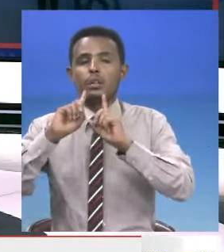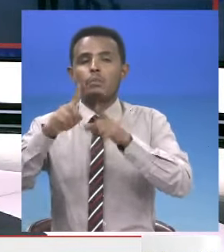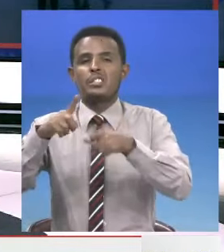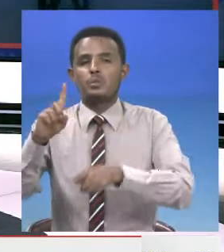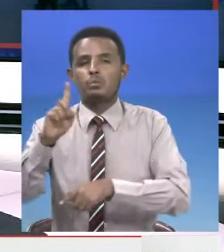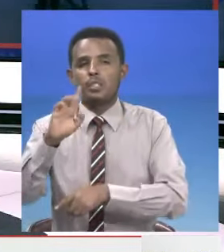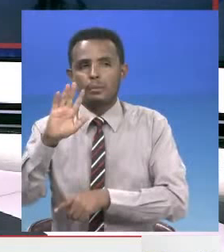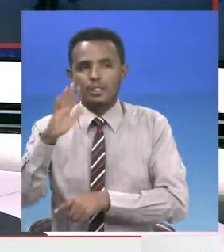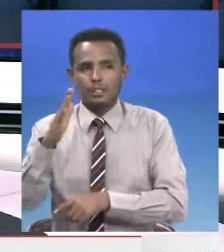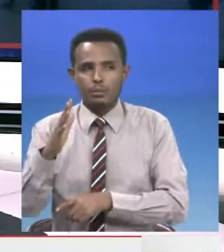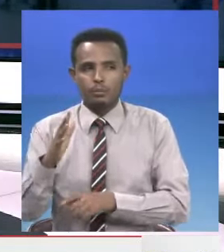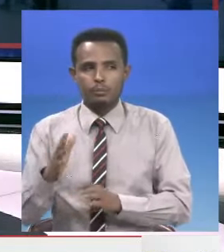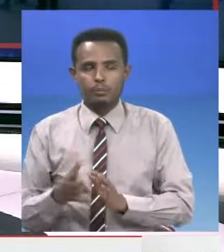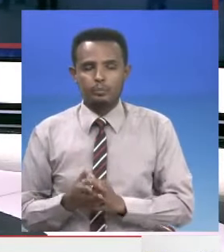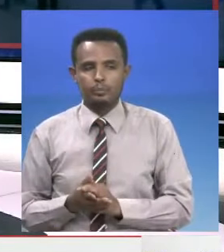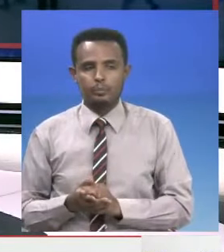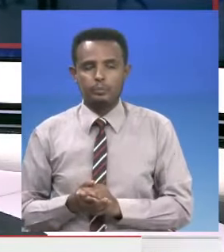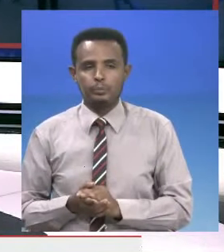ይመስላሉ?